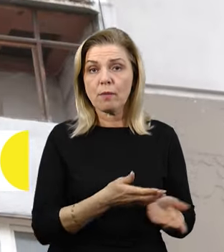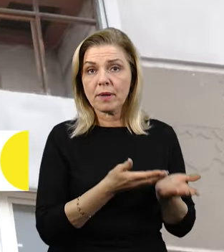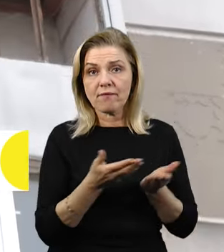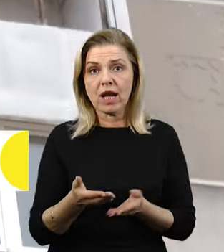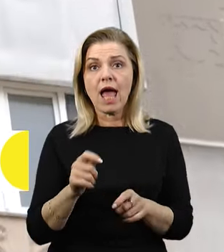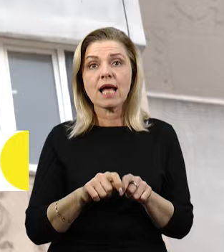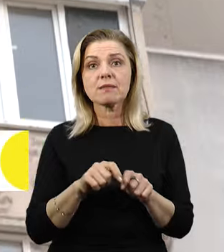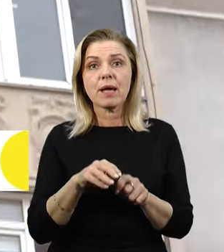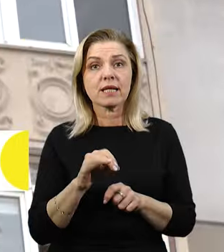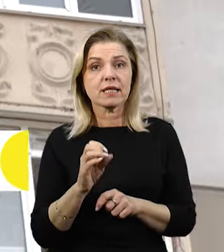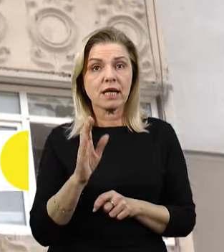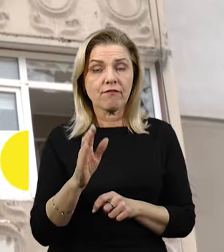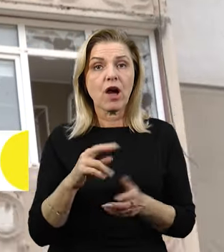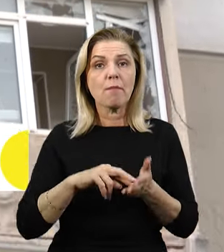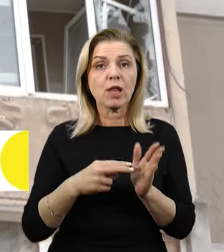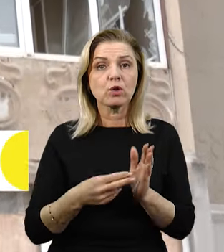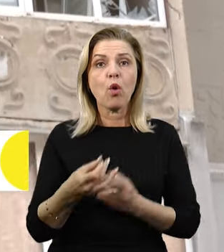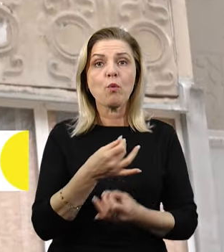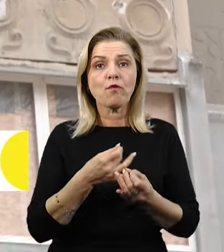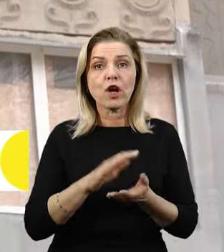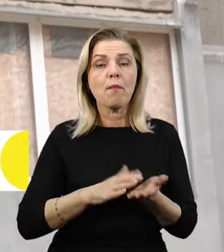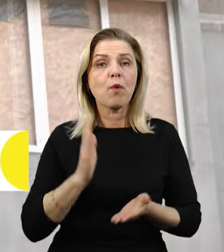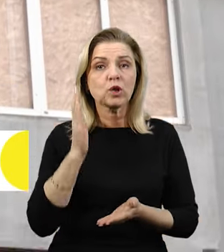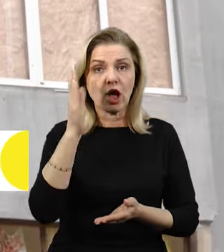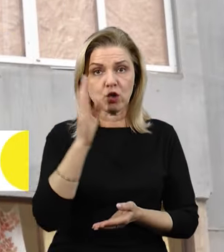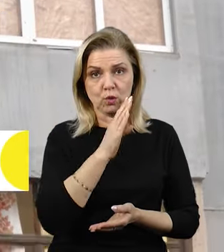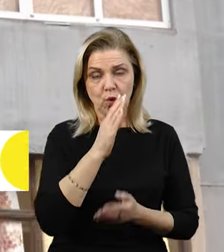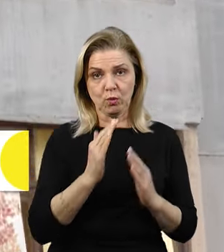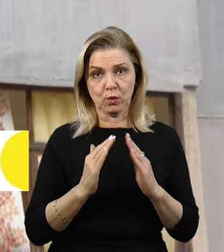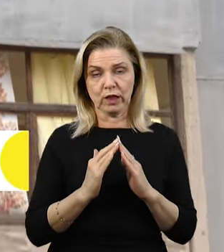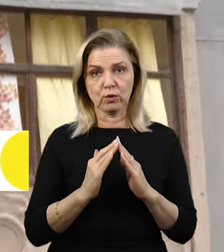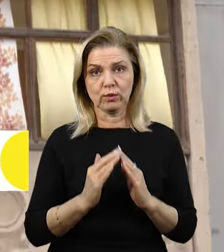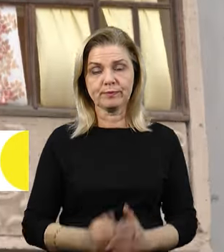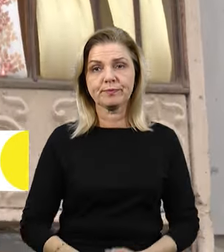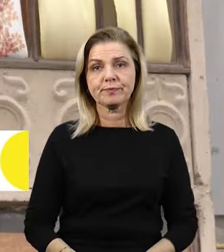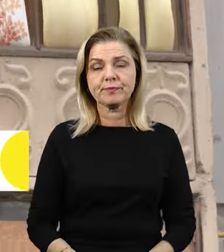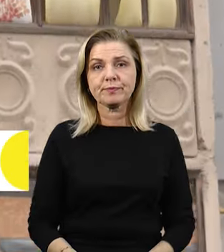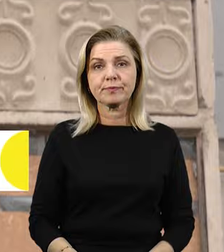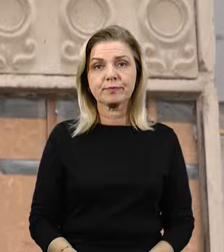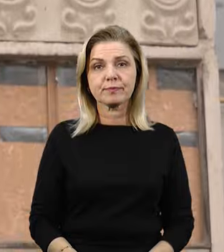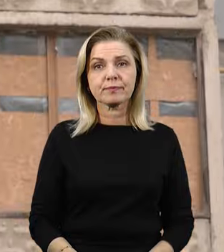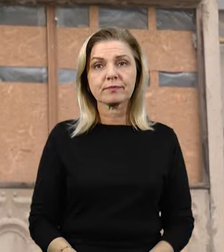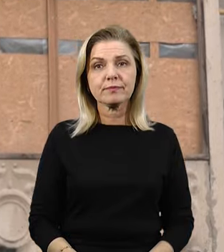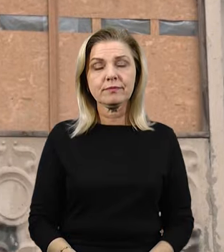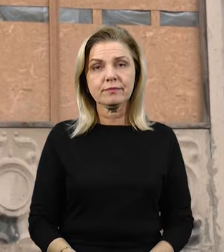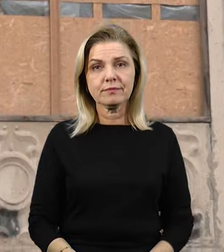Планують обговорити подальшу долю будинку. Ніна Булах, Олена Земляна, Суспільне новини,